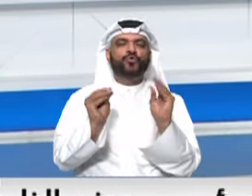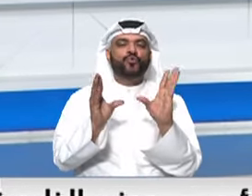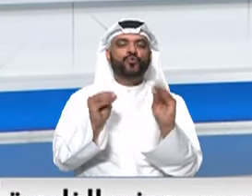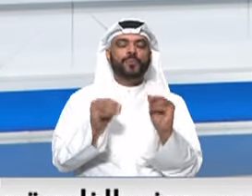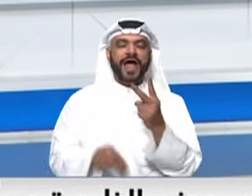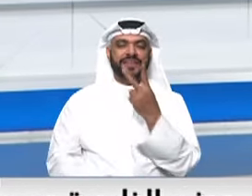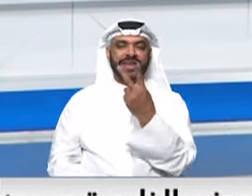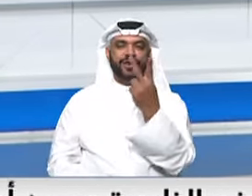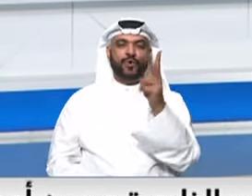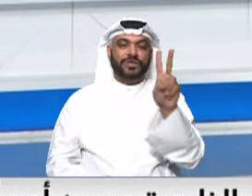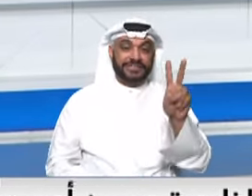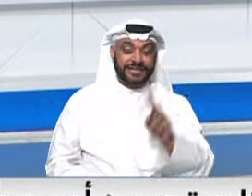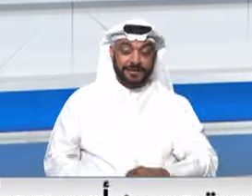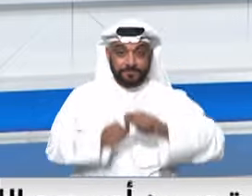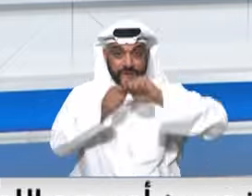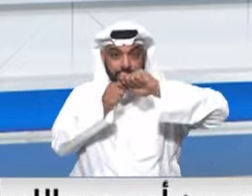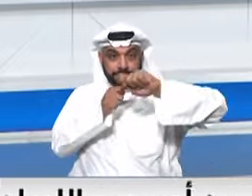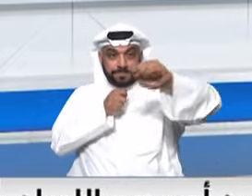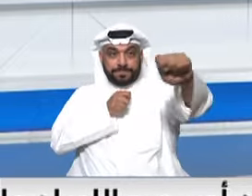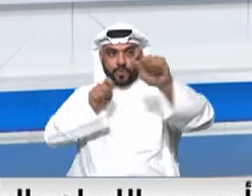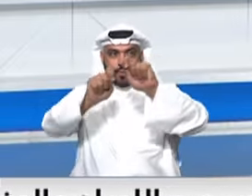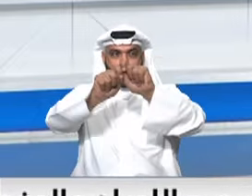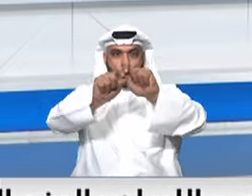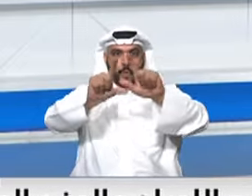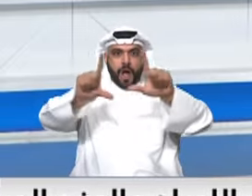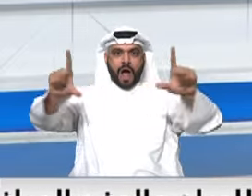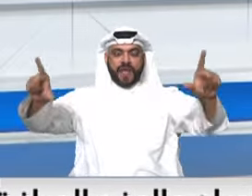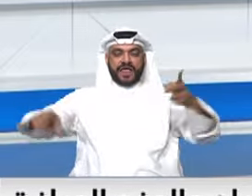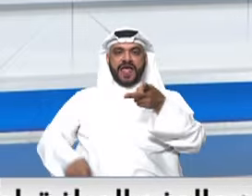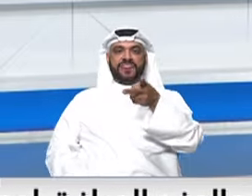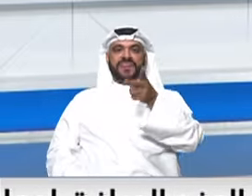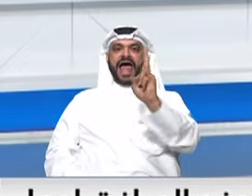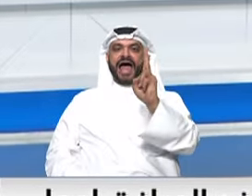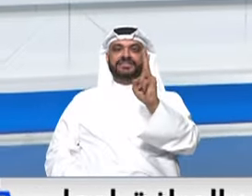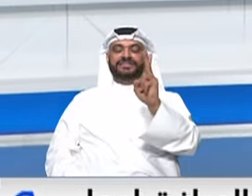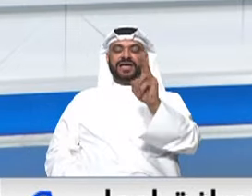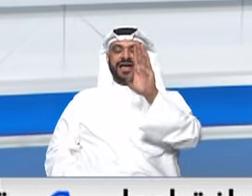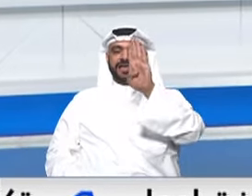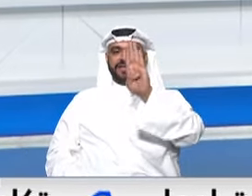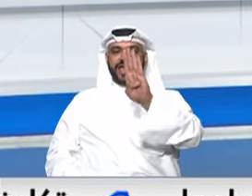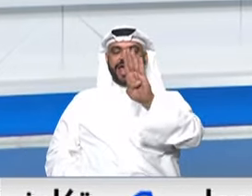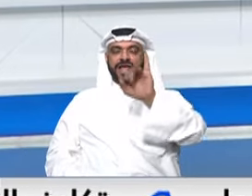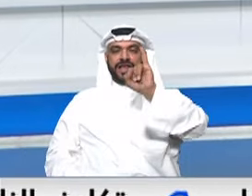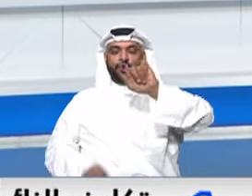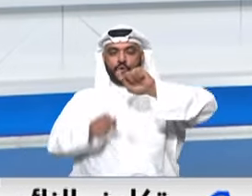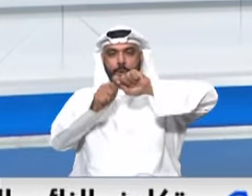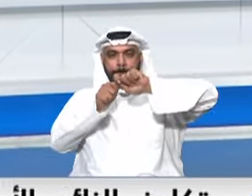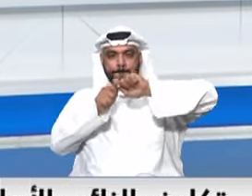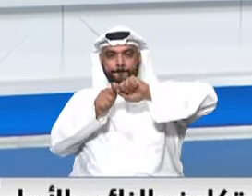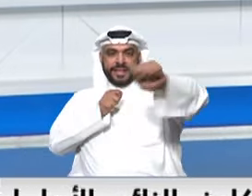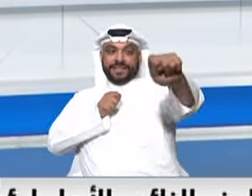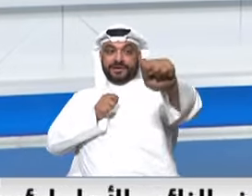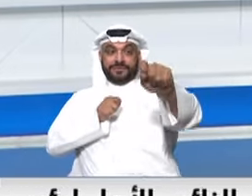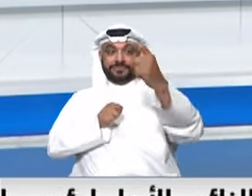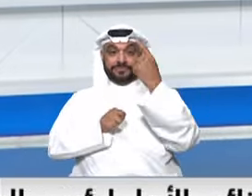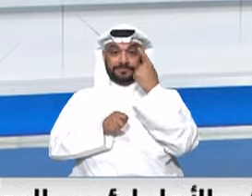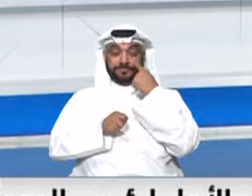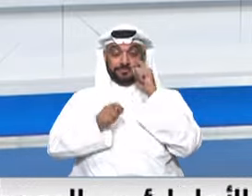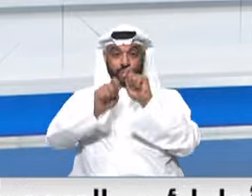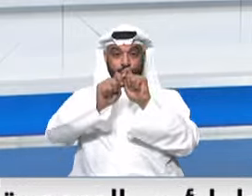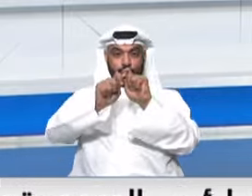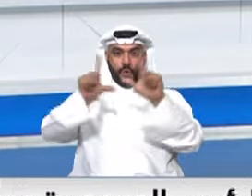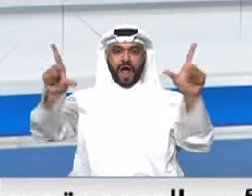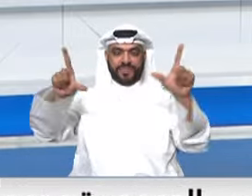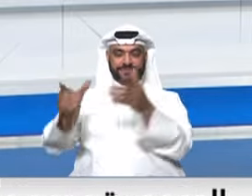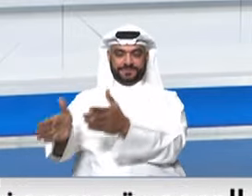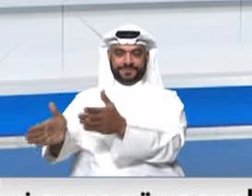المناطق السكنية ومدينة الكويت، وهي أعلى من ذلك على بعض المناطق الساحلية تصل إلى 50 و60%. الرؤية الأفقية ممتازة أكثر